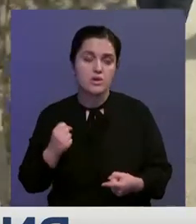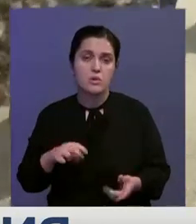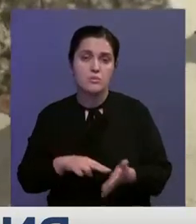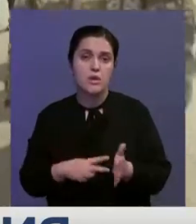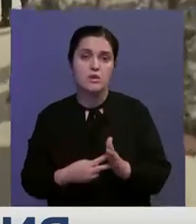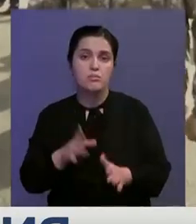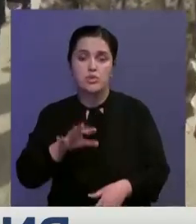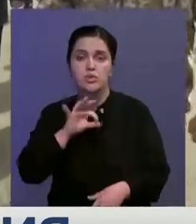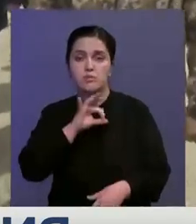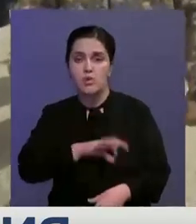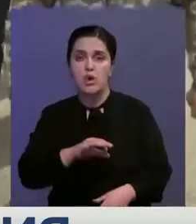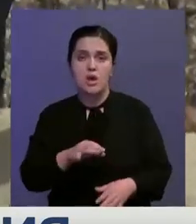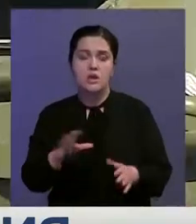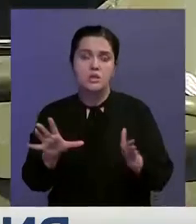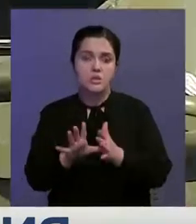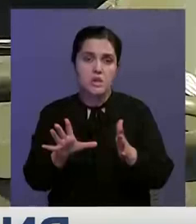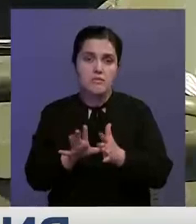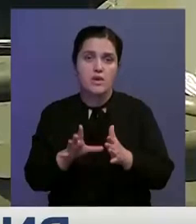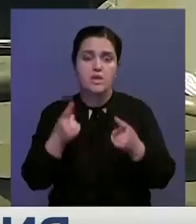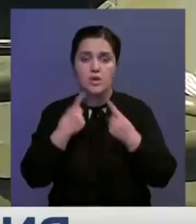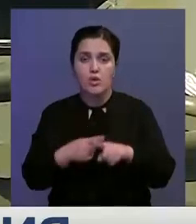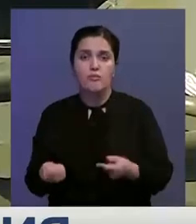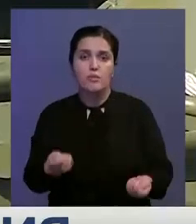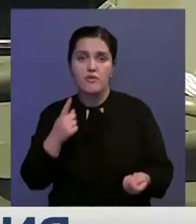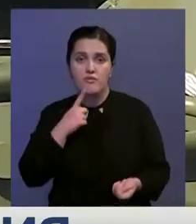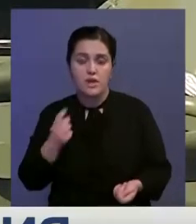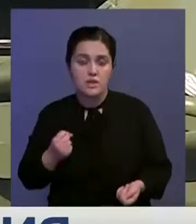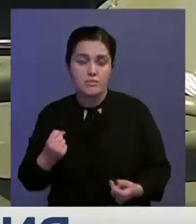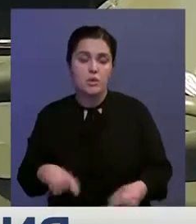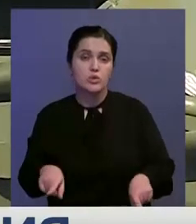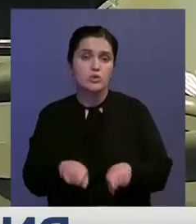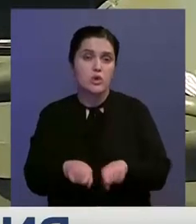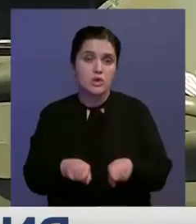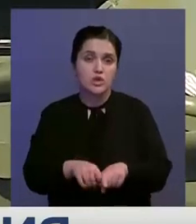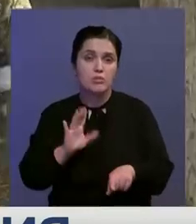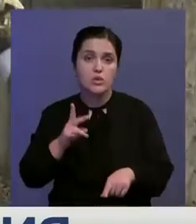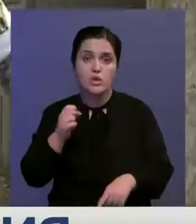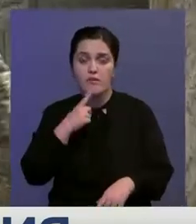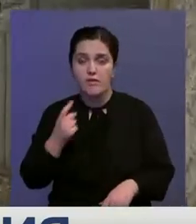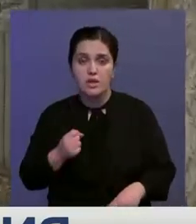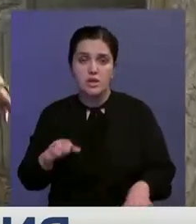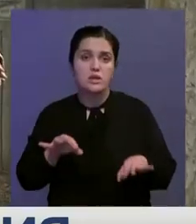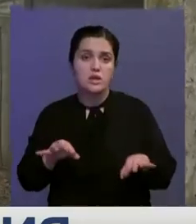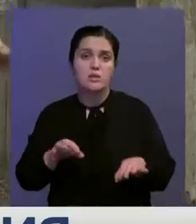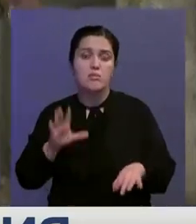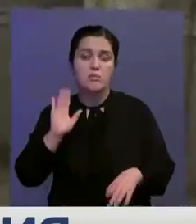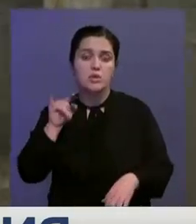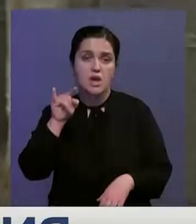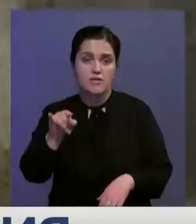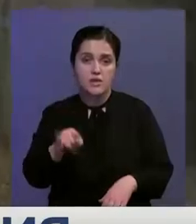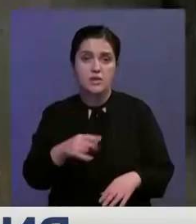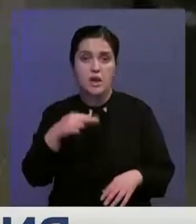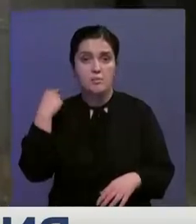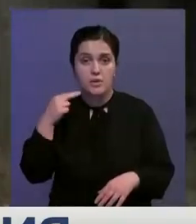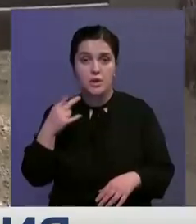планирует использовать цифровые технологии в управлении войсками. Также акцент будет сделан на военно-транспортной авиации. Особо президент